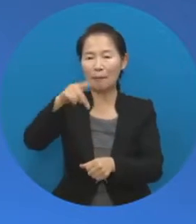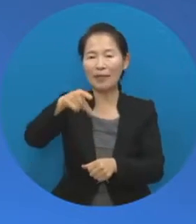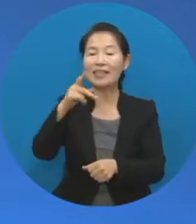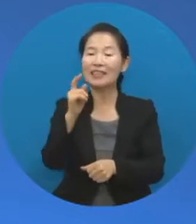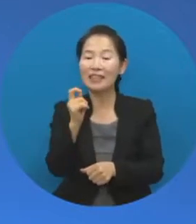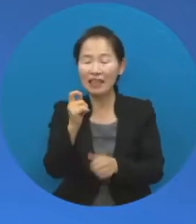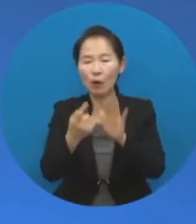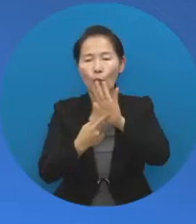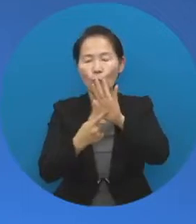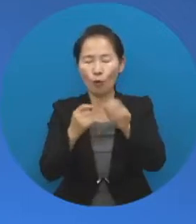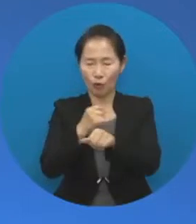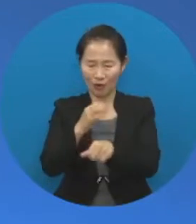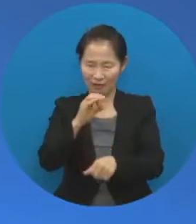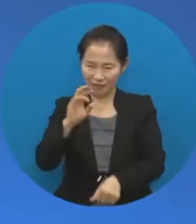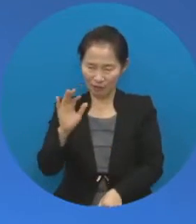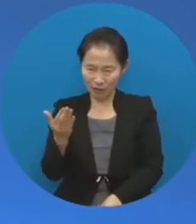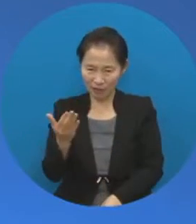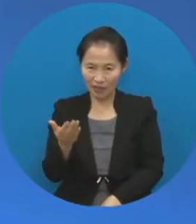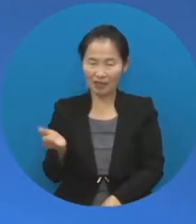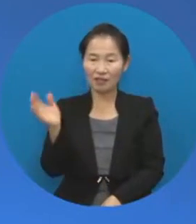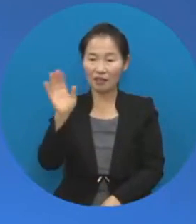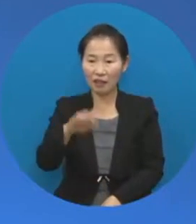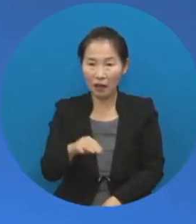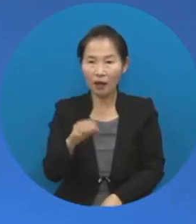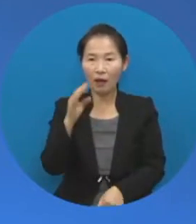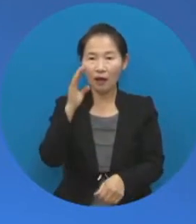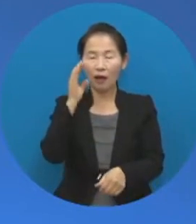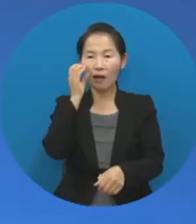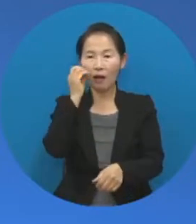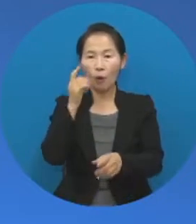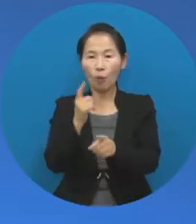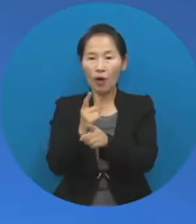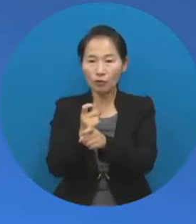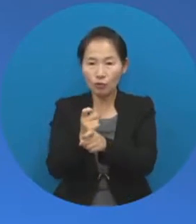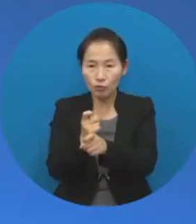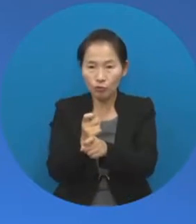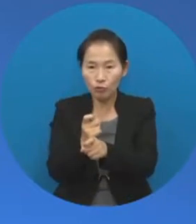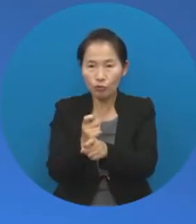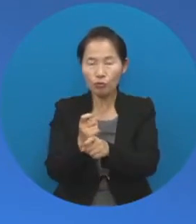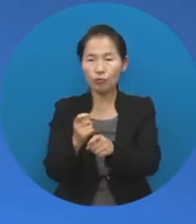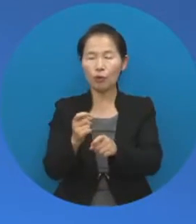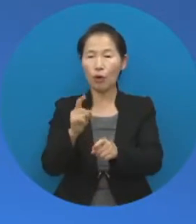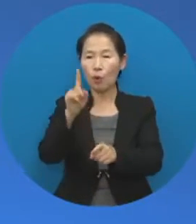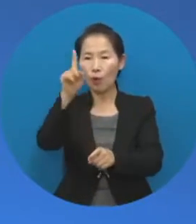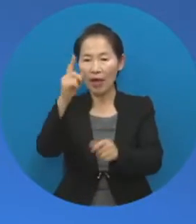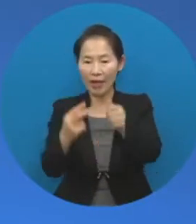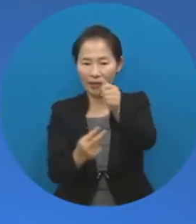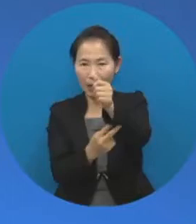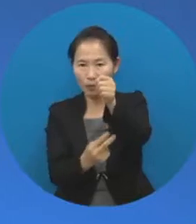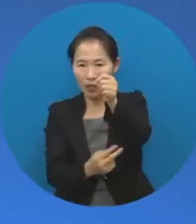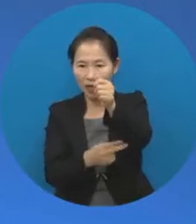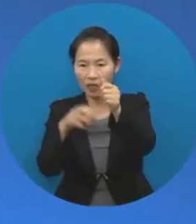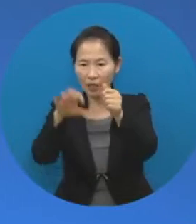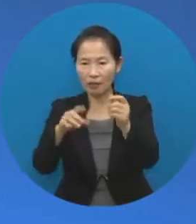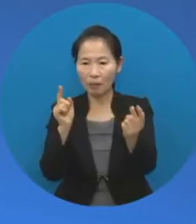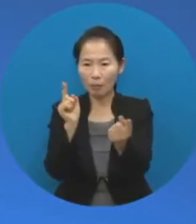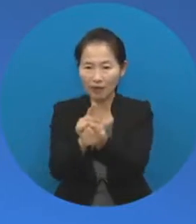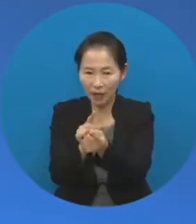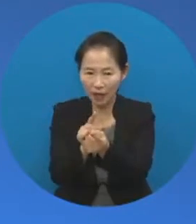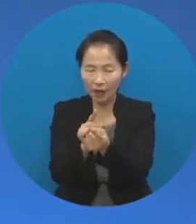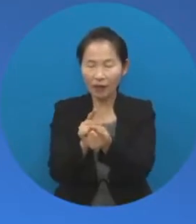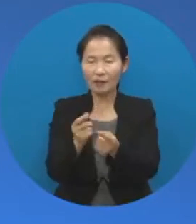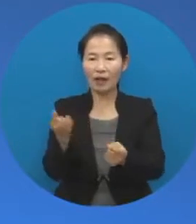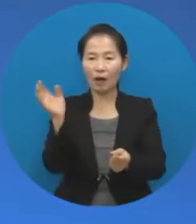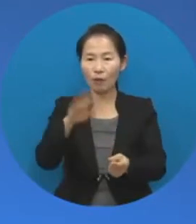갔는데 그 원수는 외나무다리에서 만난다고 그 호랑이 실장님이 PT를 하러 오신 거예요. 그래서 제가 막